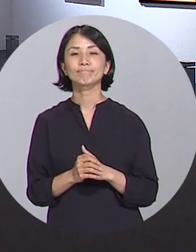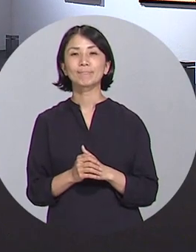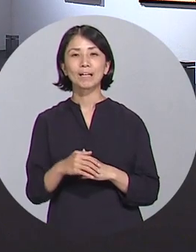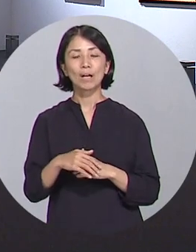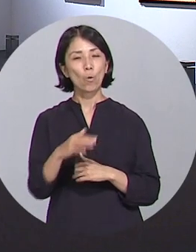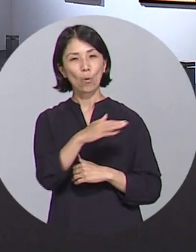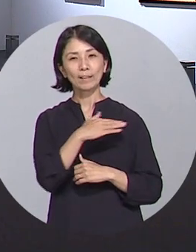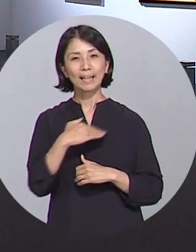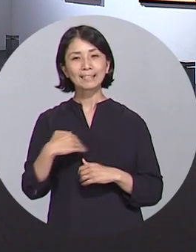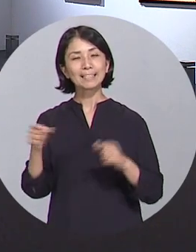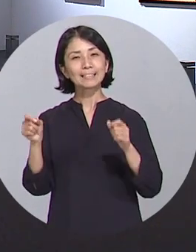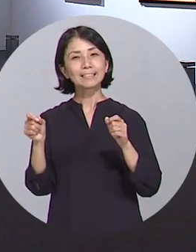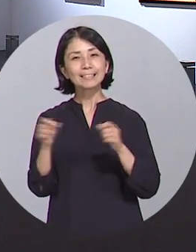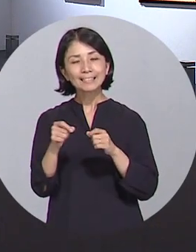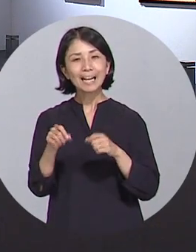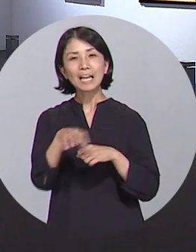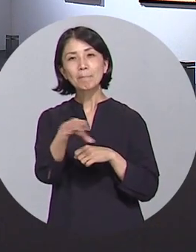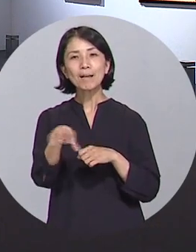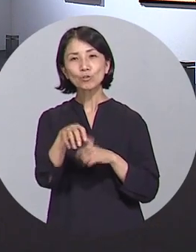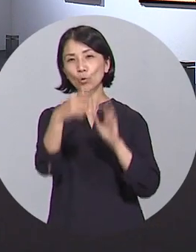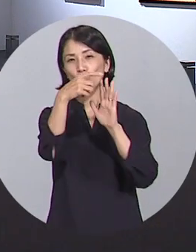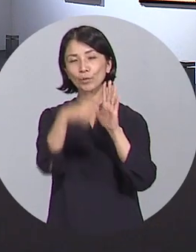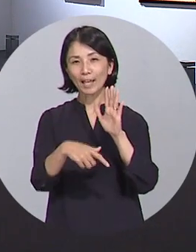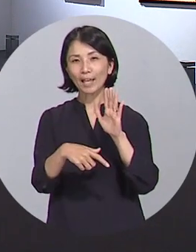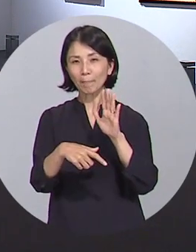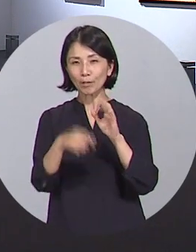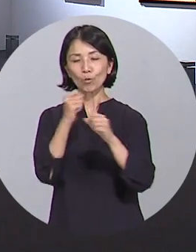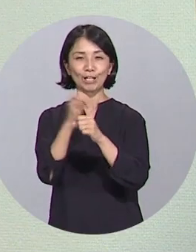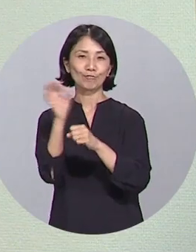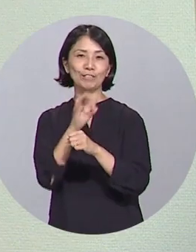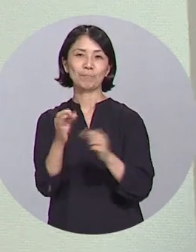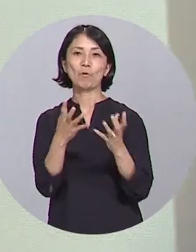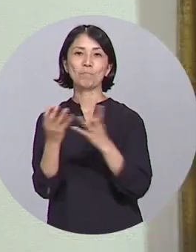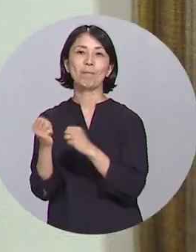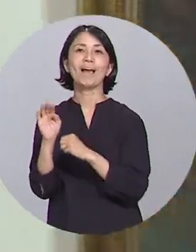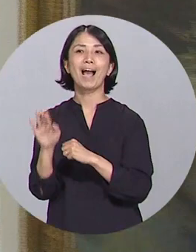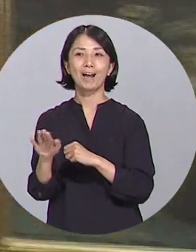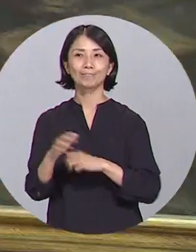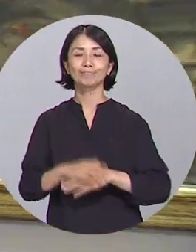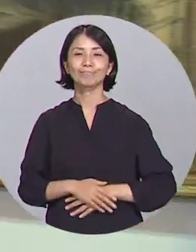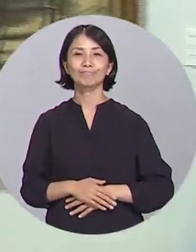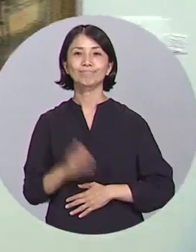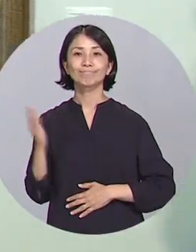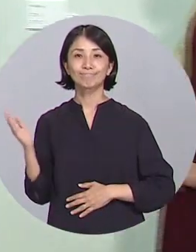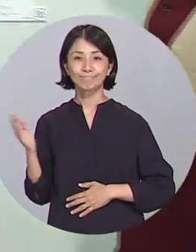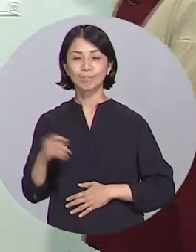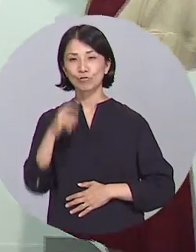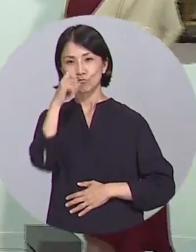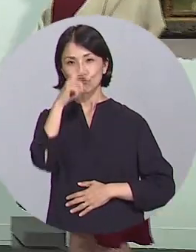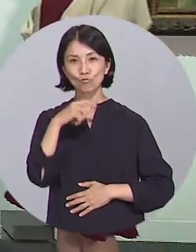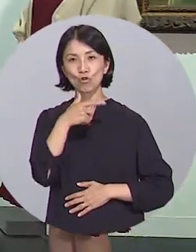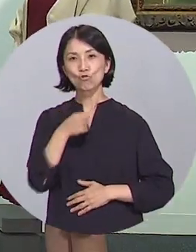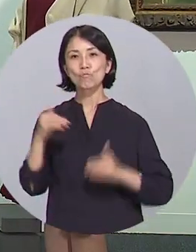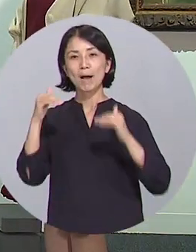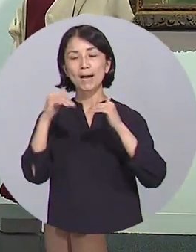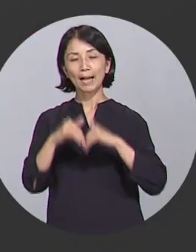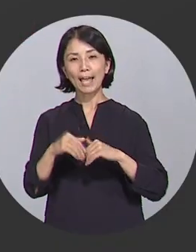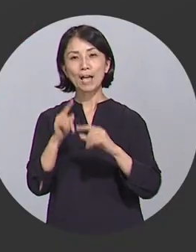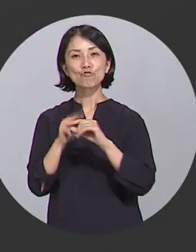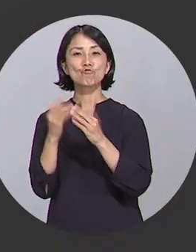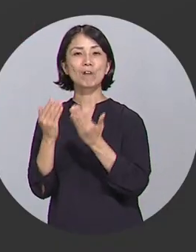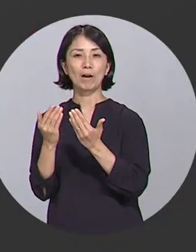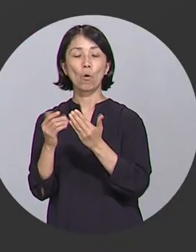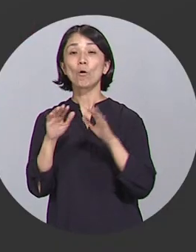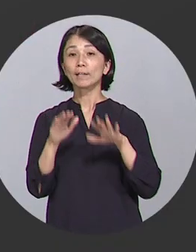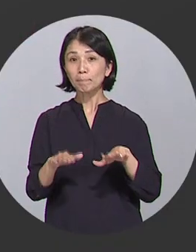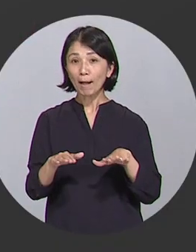な場所をテーマにした作品が多いということがあります。 こちらは旧制熊谷中学校、今の熊谷